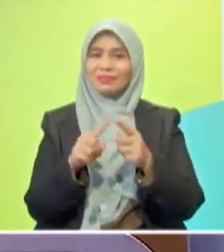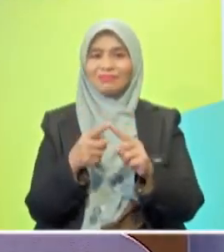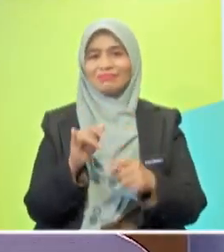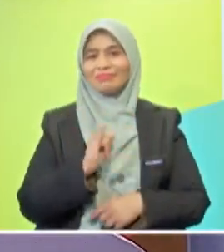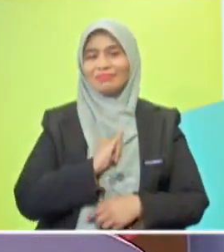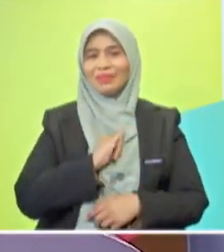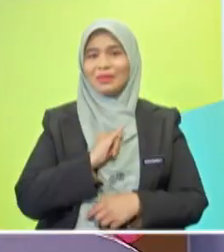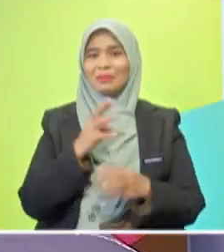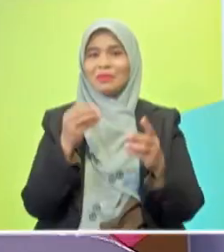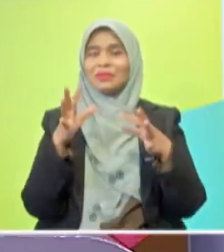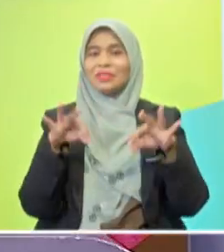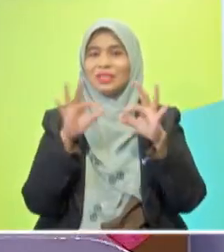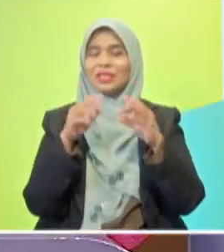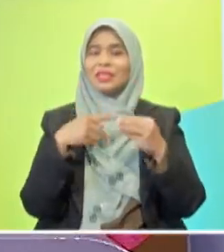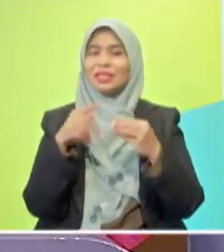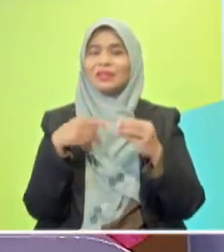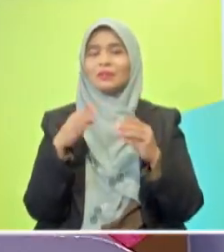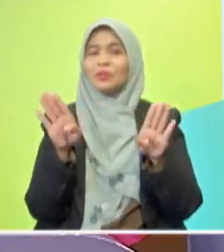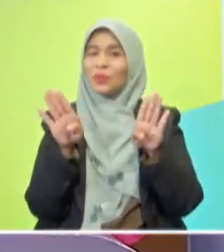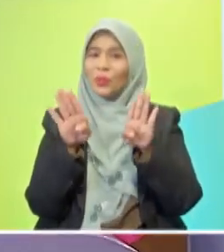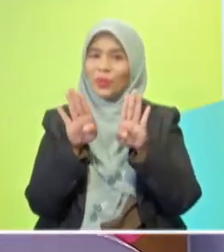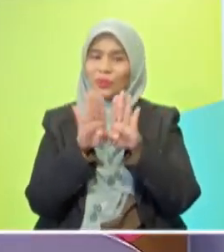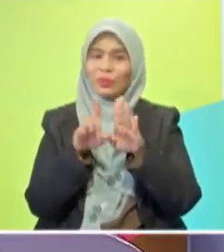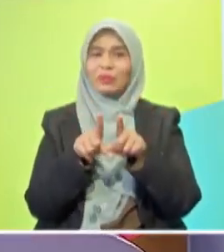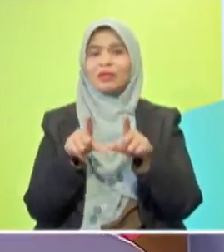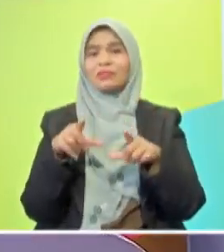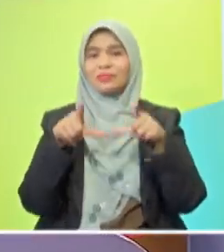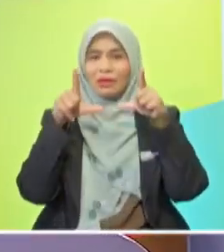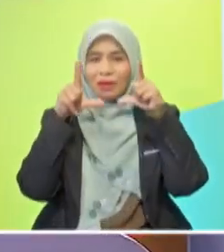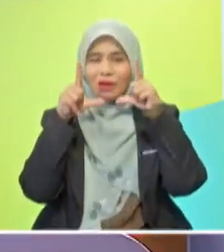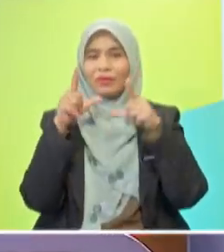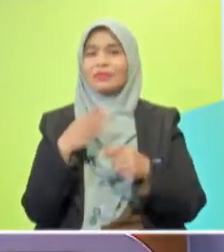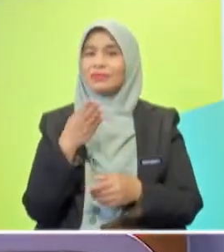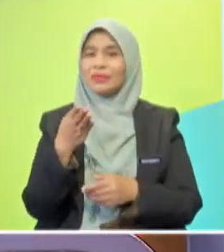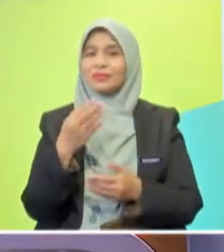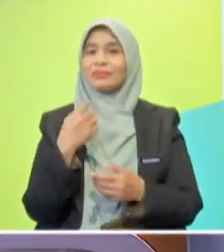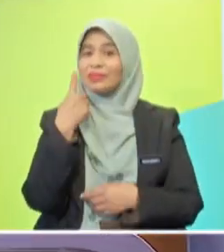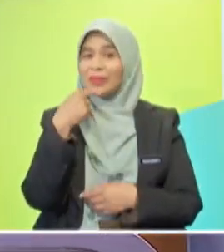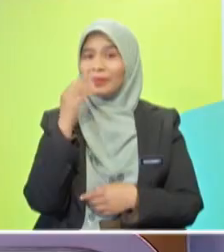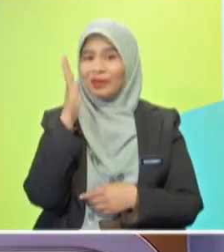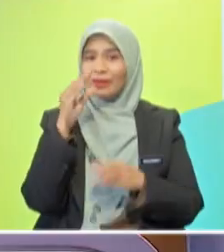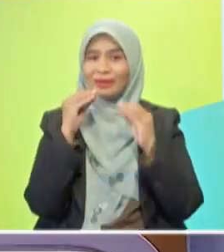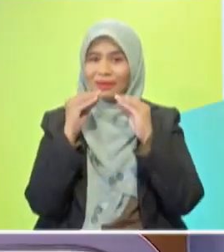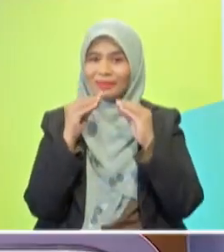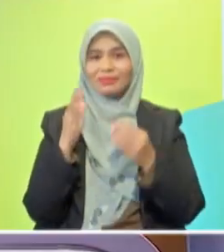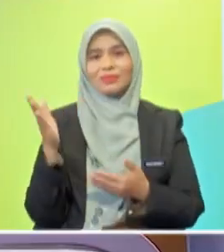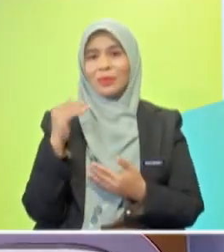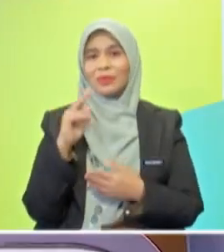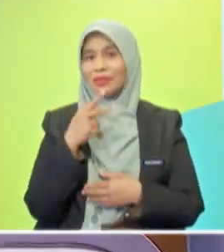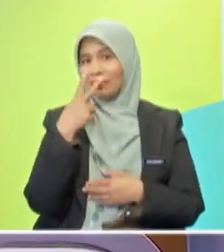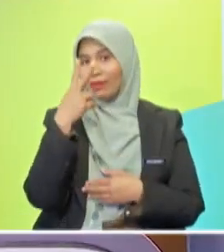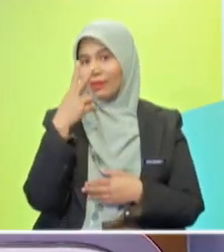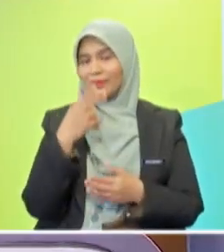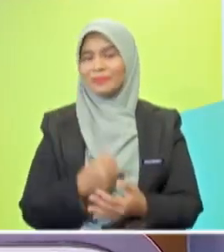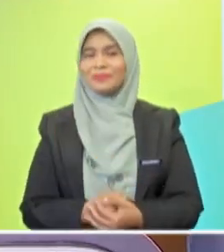Nak ceritakan tentang tutuplah auratmu. Siapakah yang akan mengajar kita pada hari ini? Jom kita saksikan profil guru